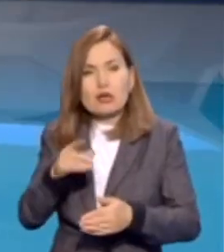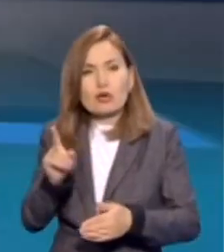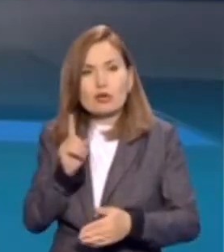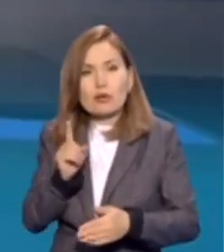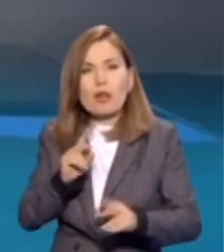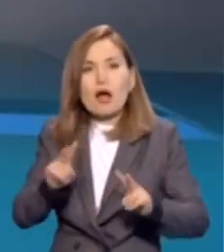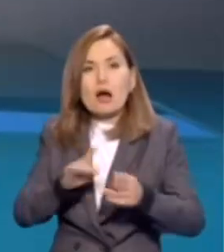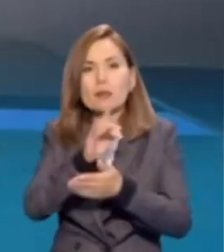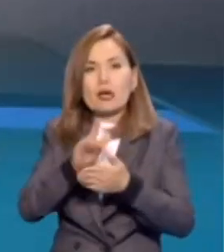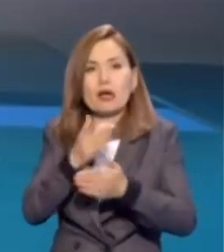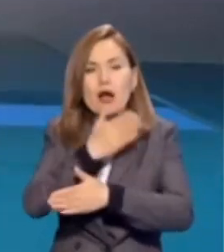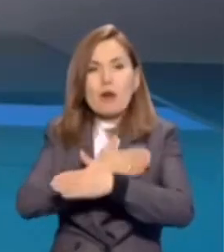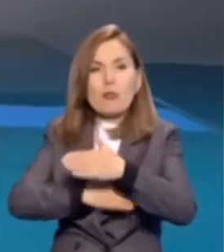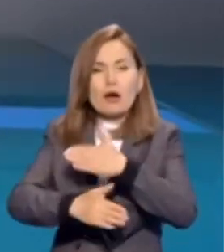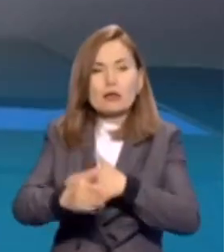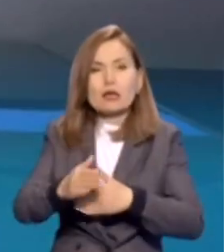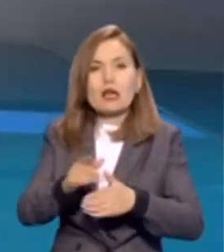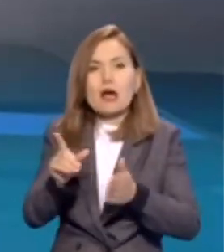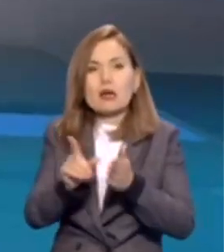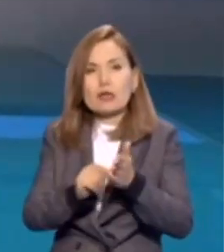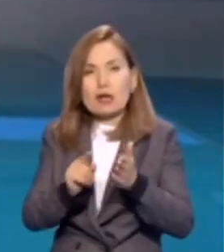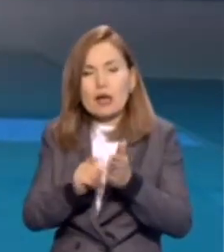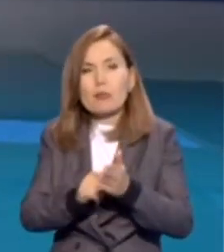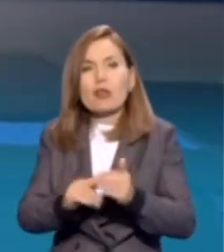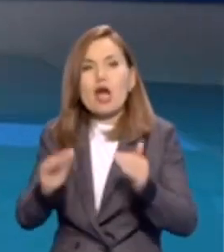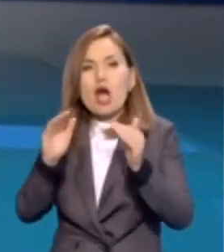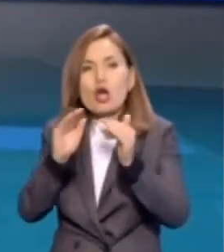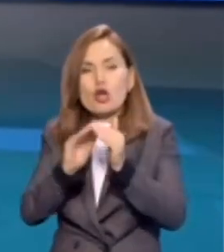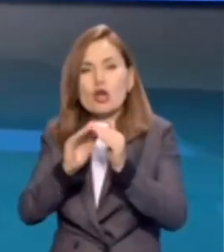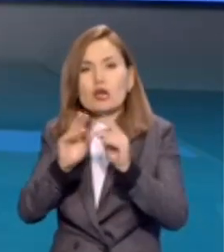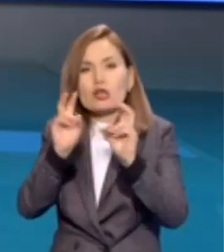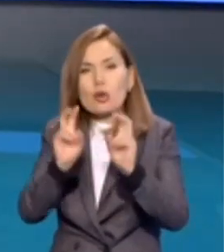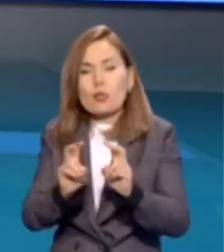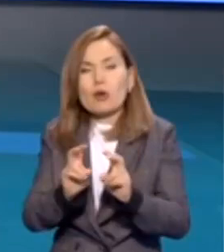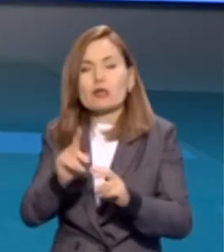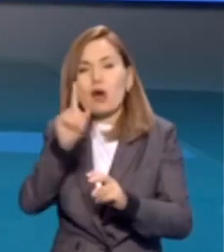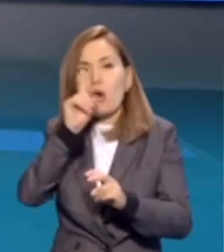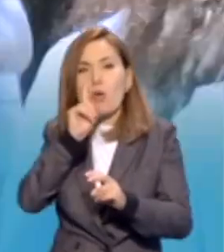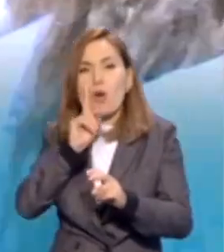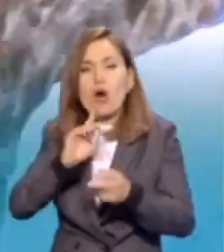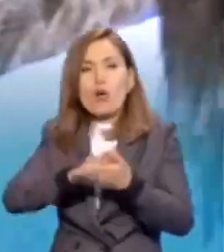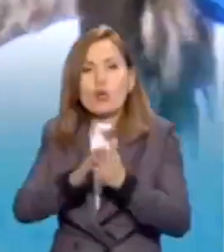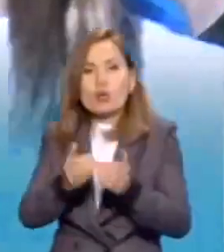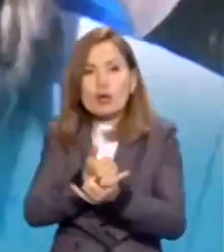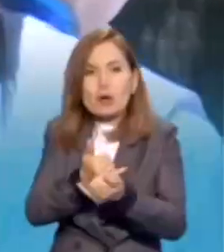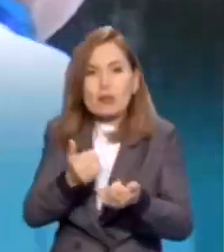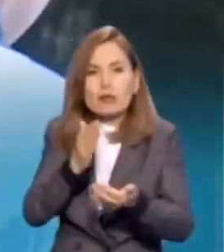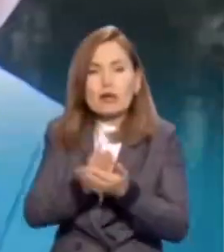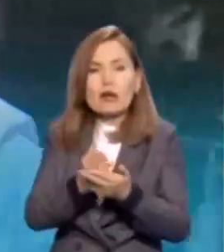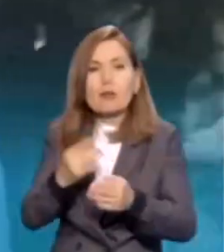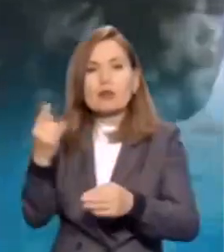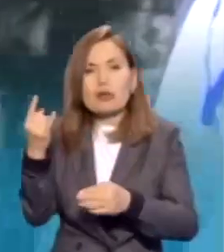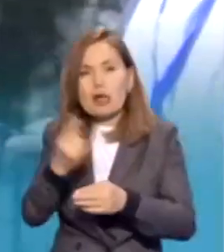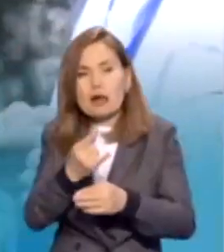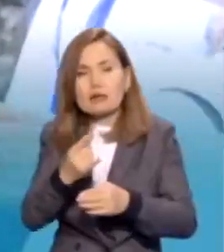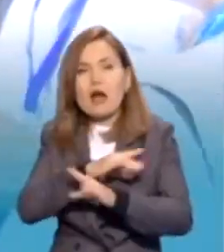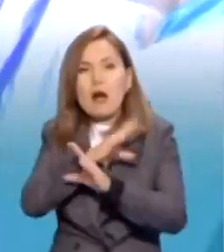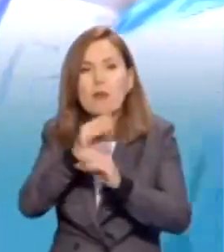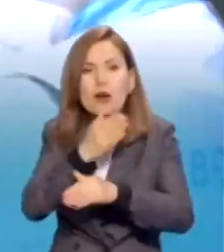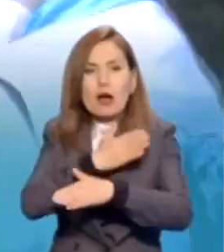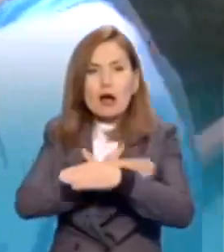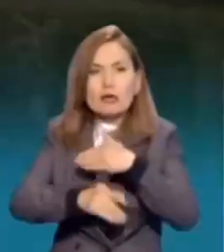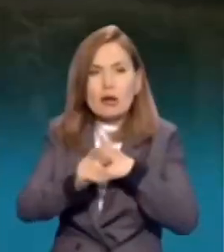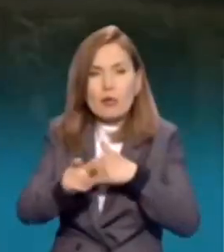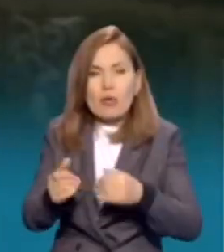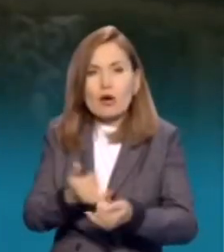Елордада мүмкіндігі шектеулі жандар мен зейнеткерлердің үйлерінде отырып дауыс беруіне жағдай жасалған. Еріктілер тобы мен референдум учаскелерінің өкілдері бюллетендер